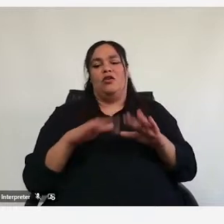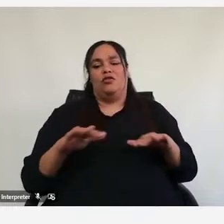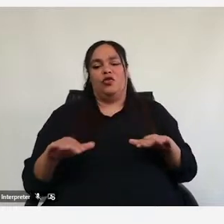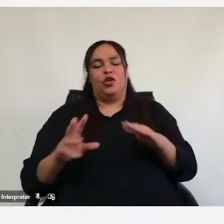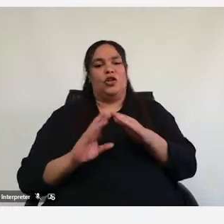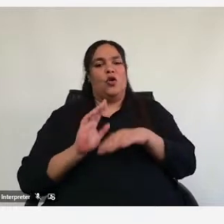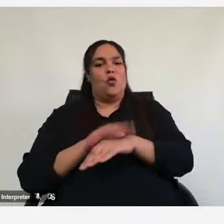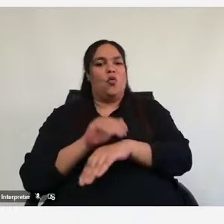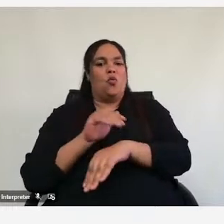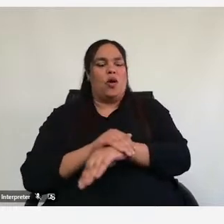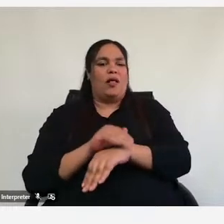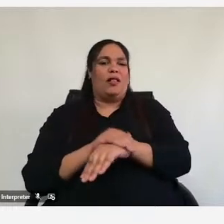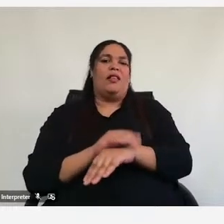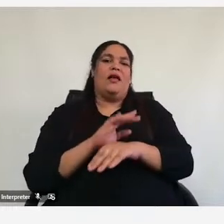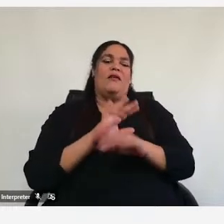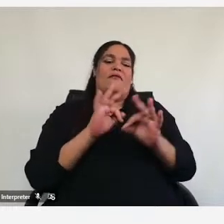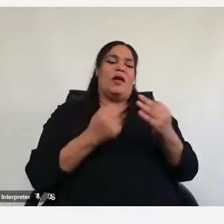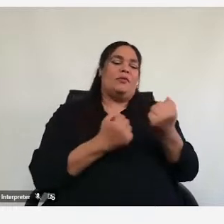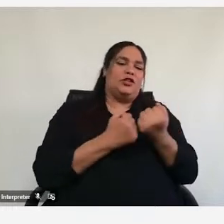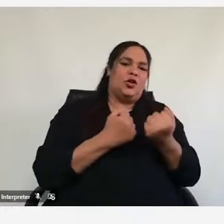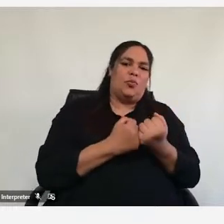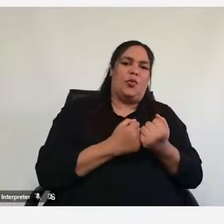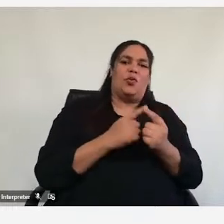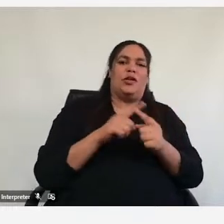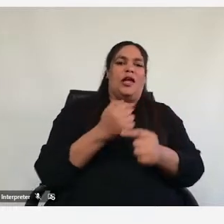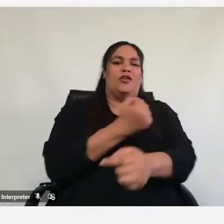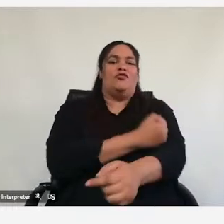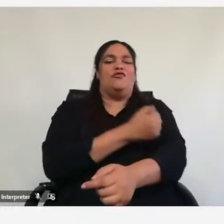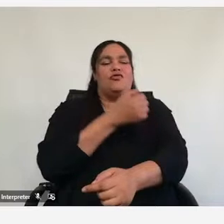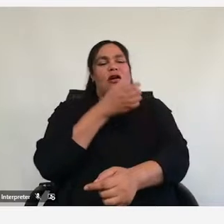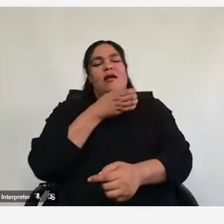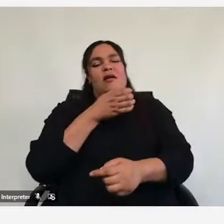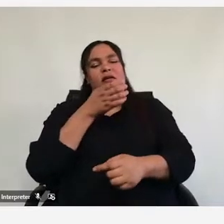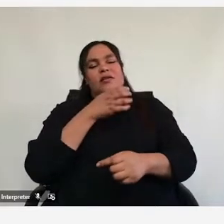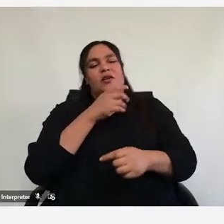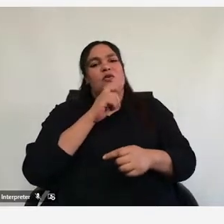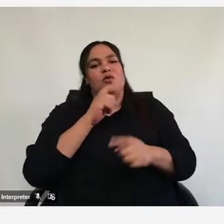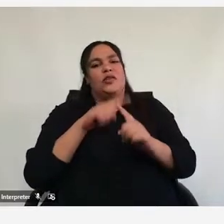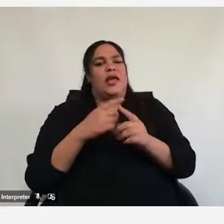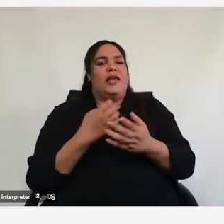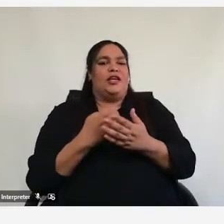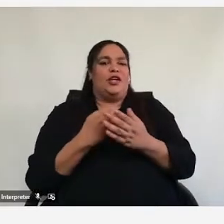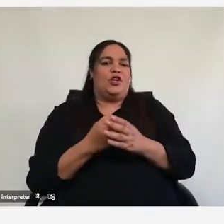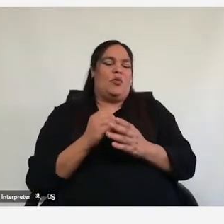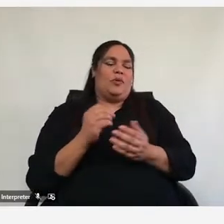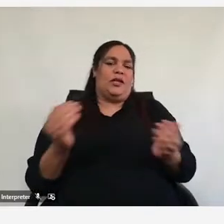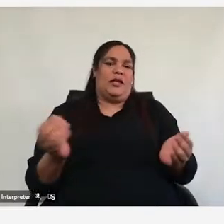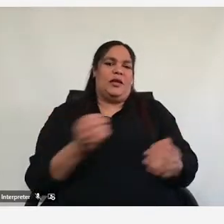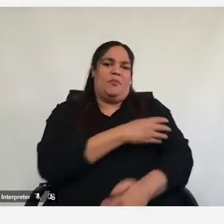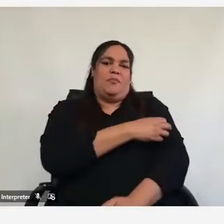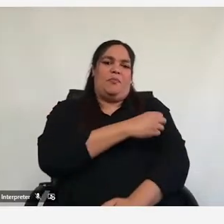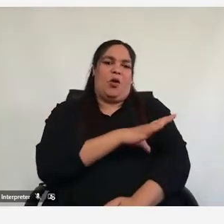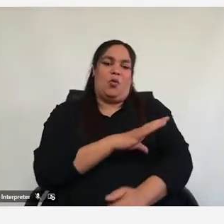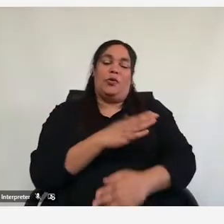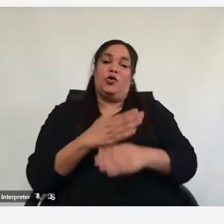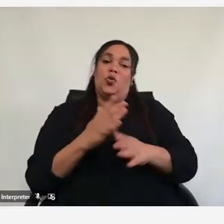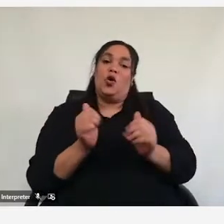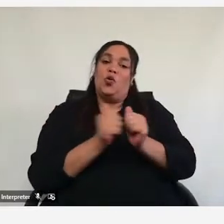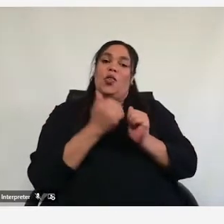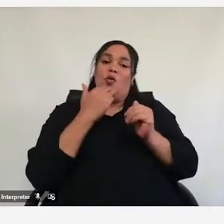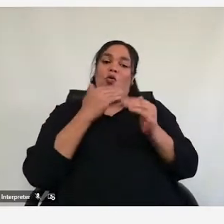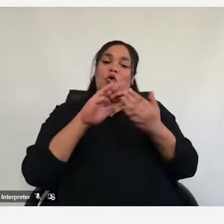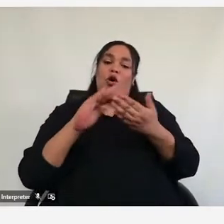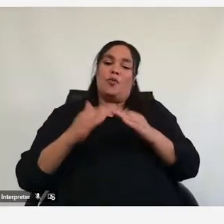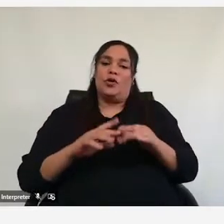kinderwelsyn, gesinsondersteuning, die voorkoming van dwelmmisbruik en ekonomiese bemagtiging. Deur saam te werk met gemeenskappe